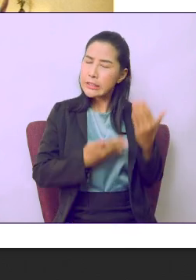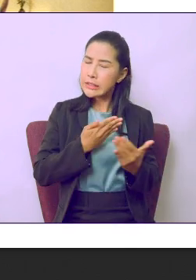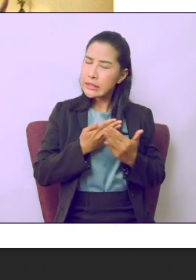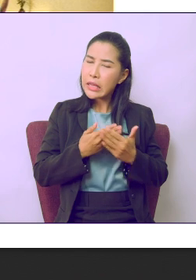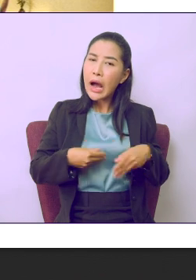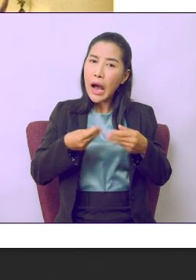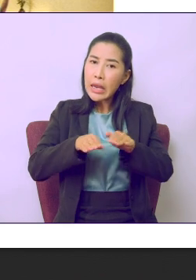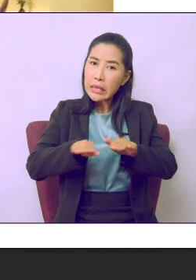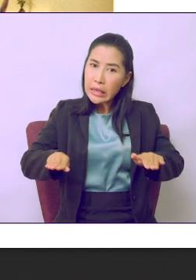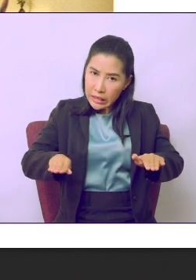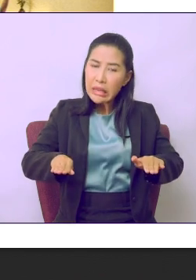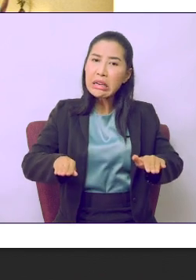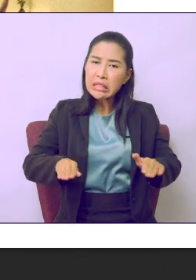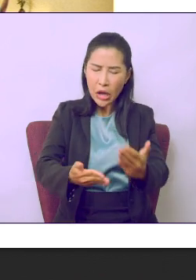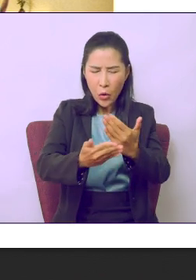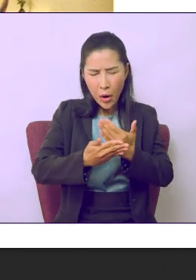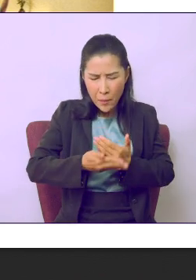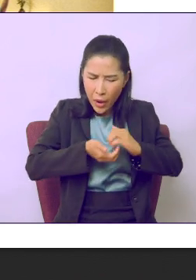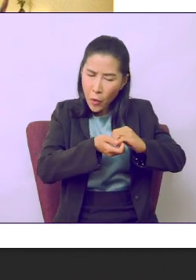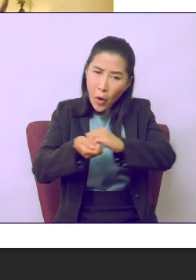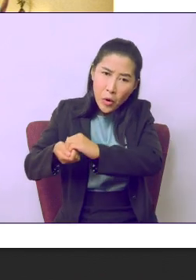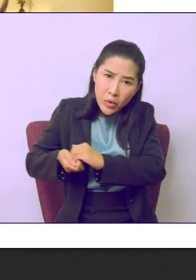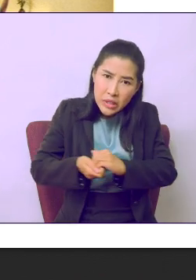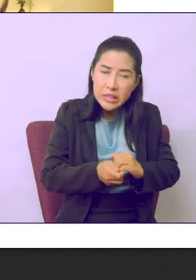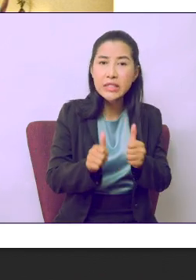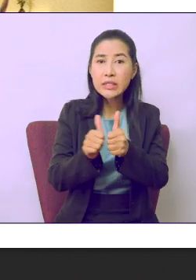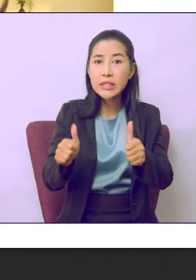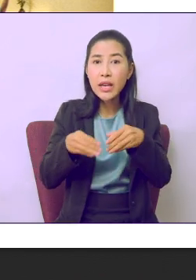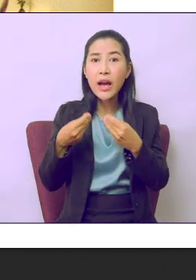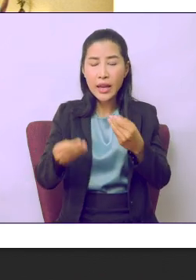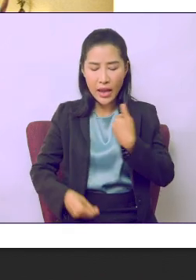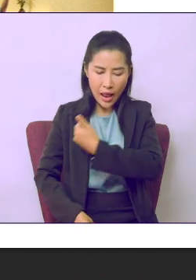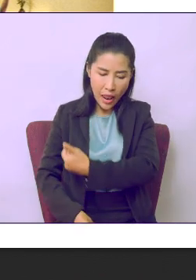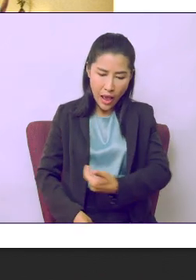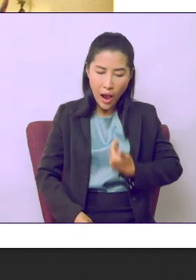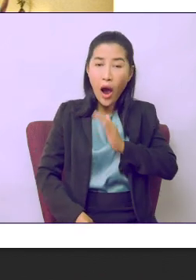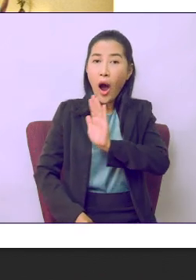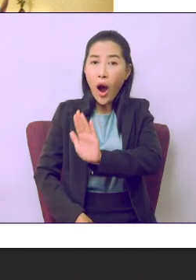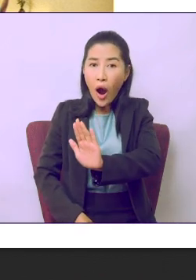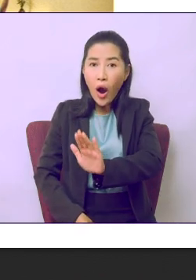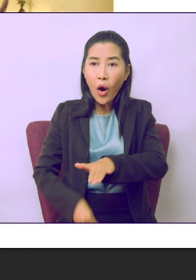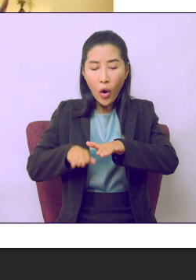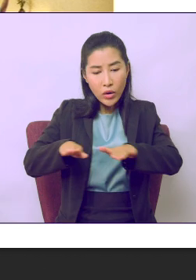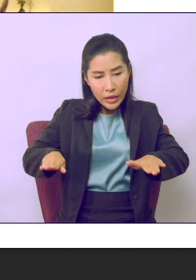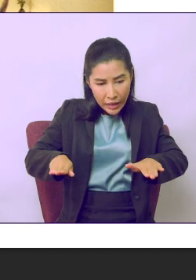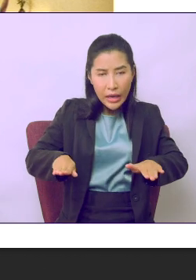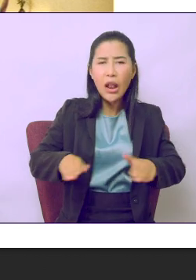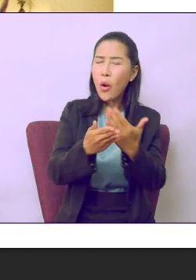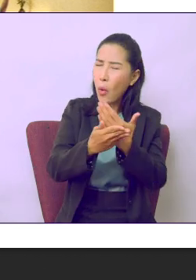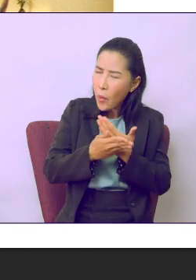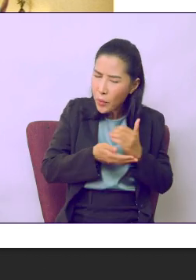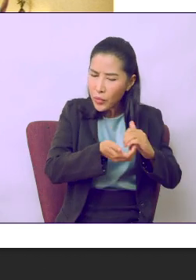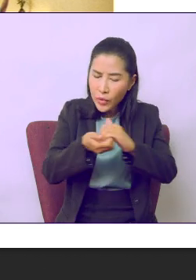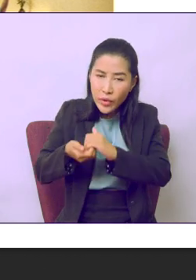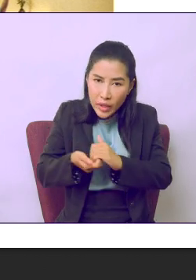กับน้องๆได้ด้วยแล้วก็สร้างสัมพันธ์ที่ดีนะครับให้กับอ่าร่างกายของเค้านะครับร่างกายอ่าสัมพันธ์ที่ดีกับคนอื่นเนาะแล้ว